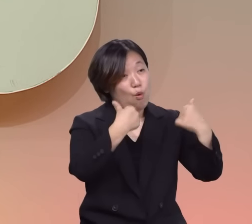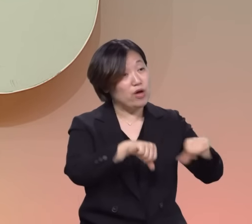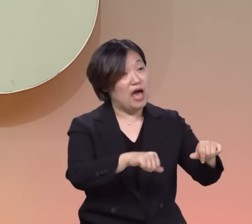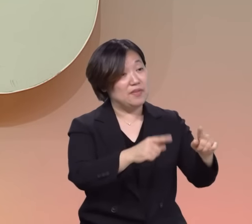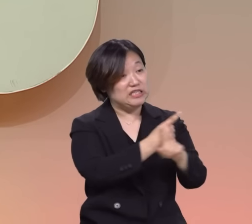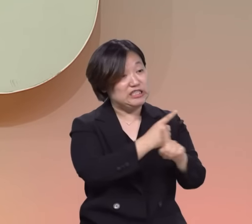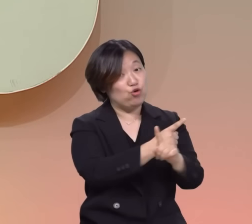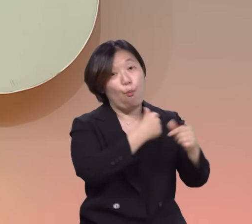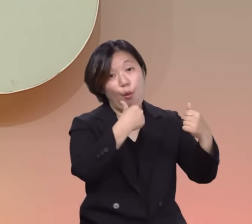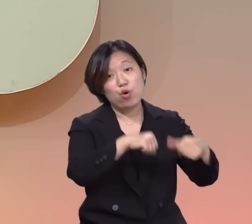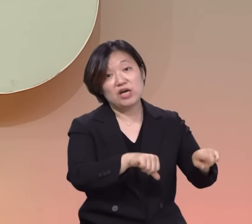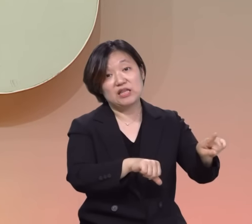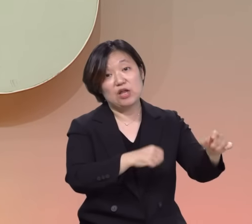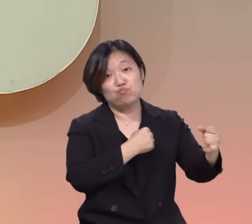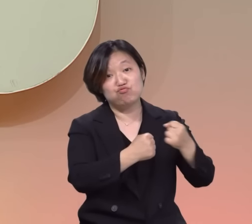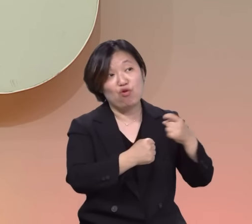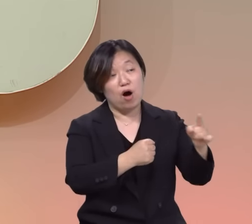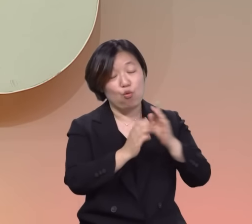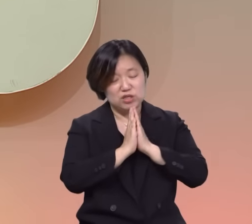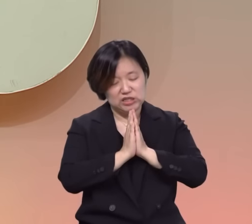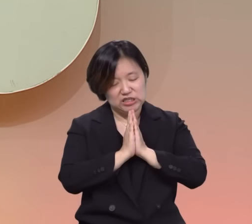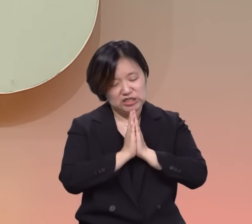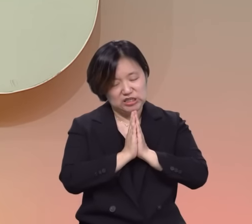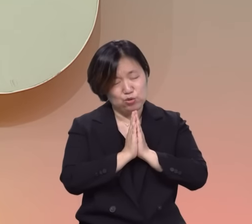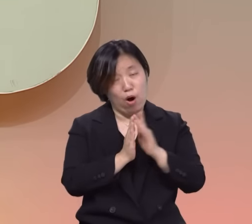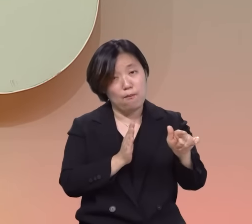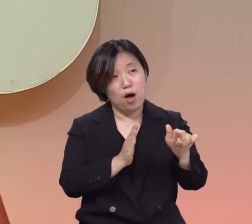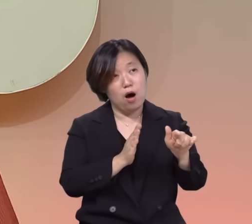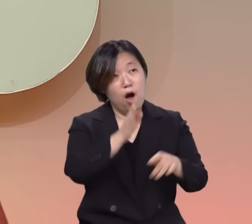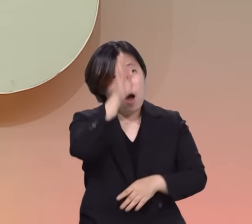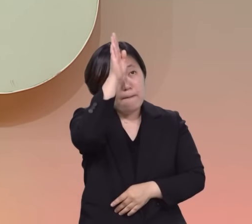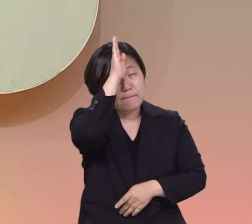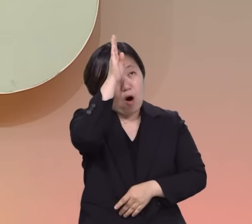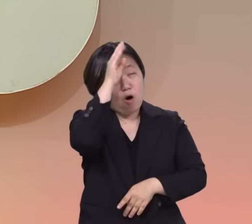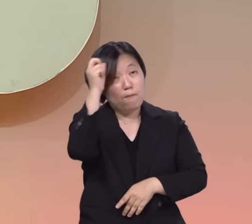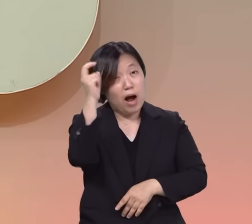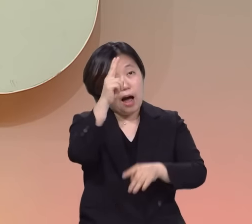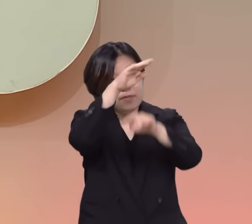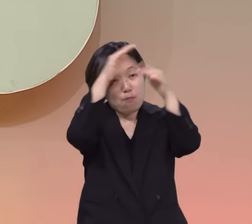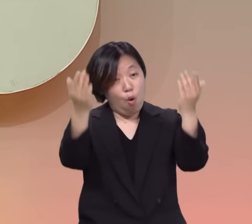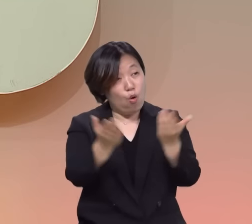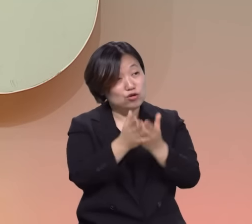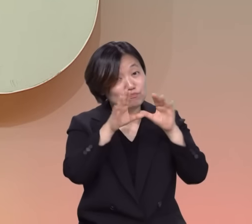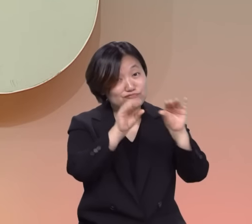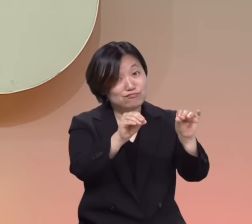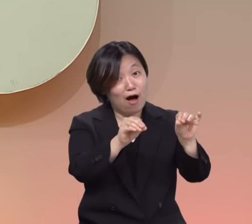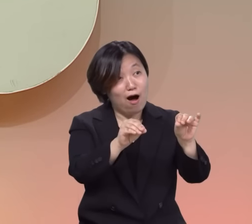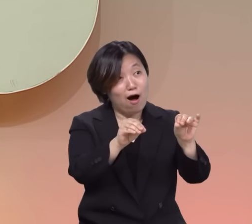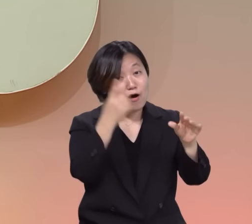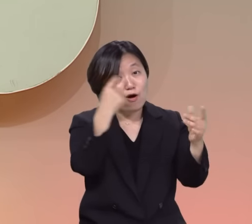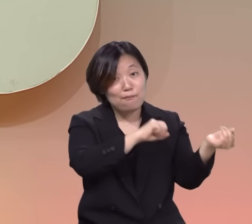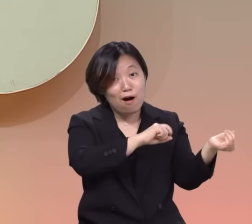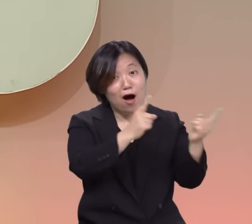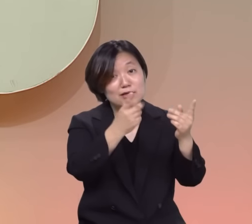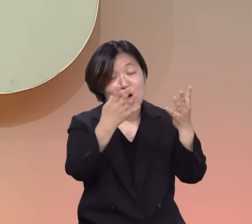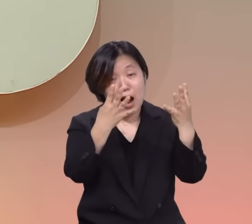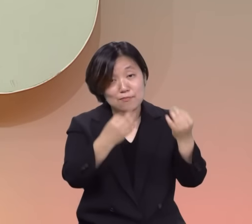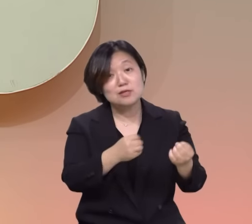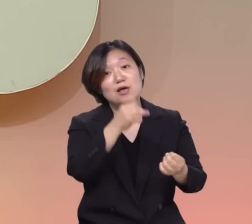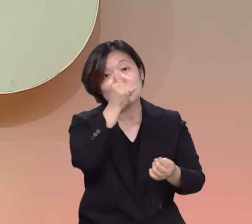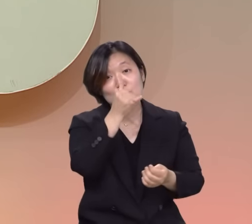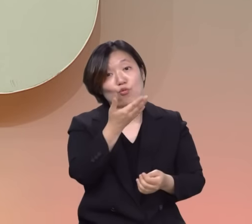인생 속에서 그 기도를 통해 병이 완전히 소멸해서 건강을 회복하던 분이 있는가 하면